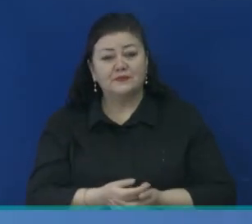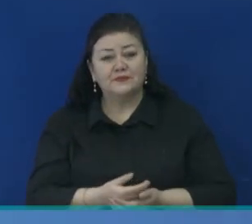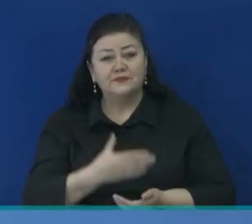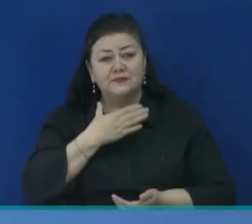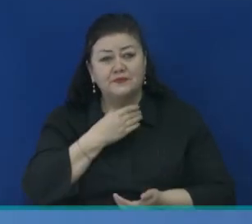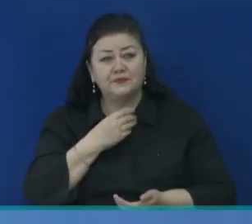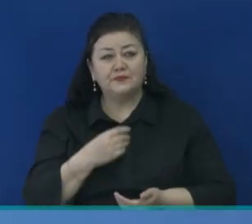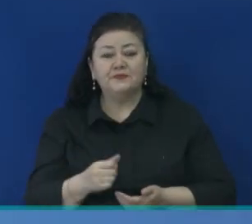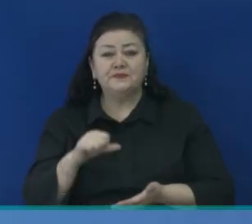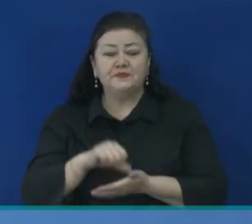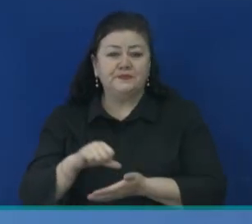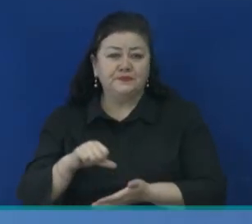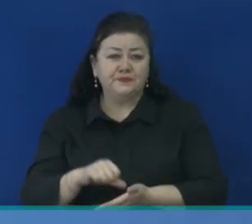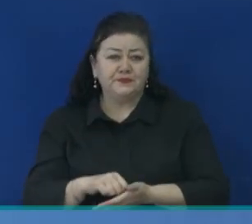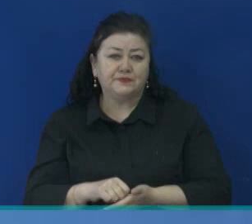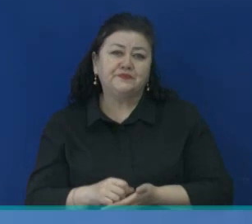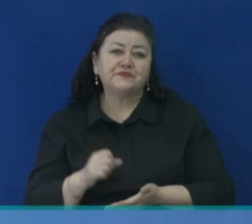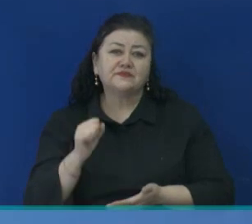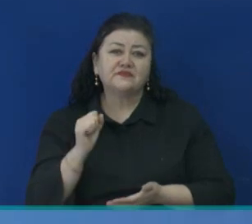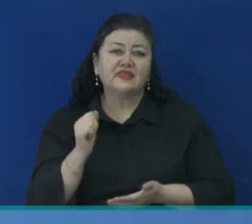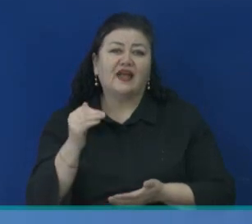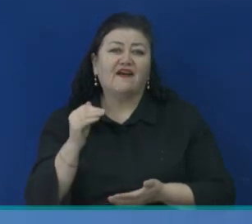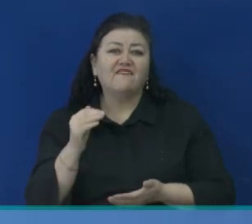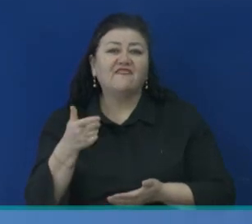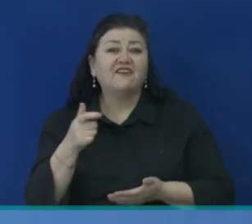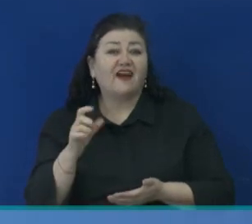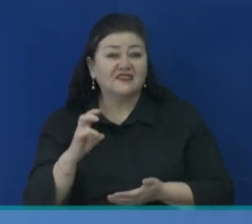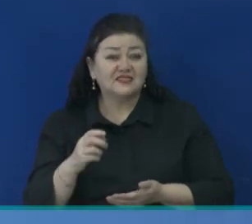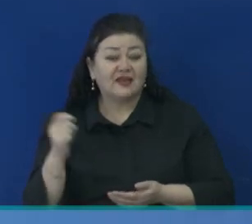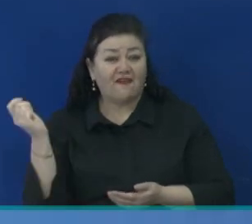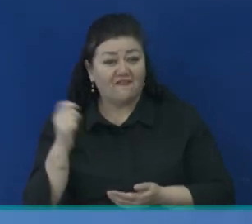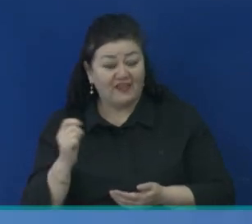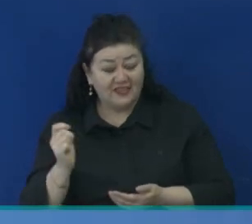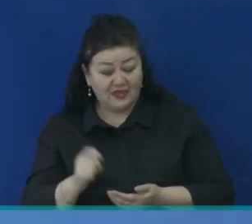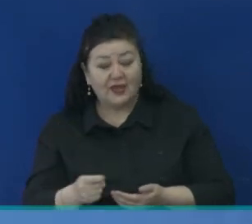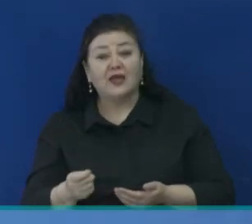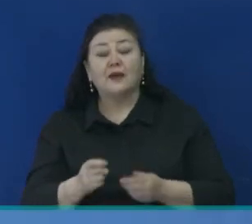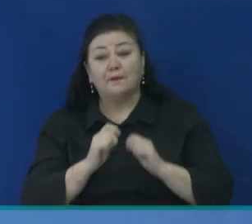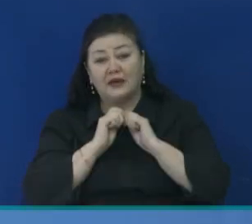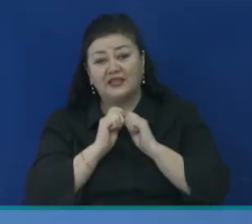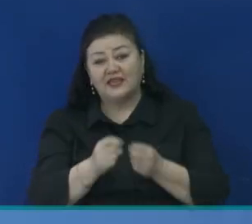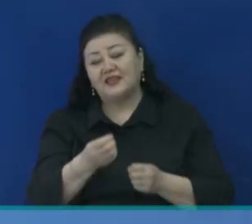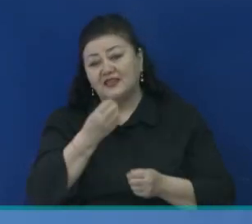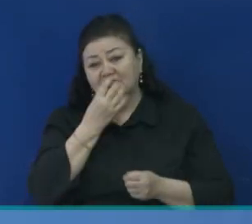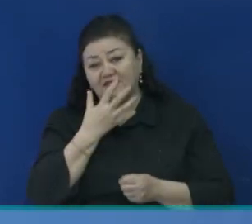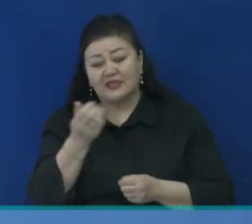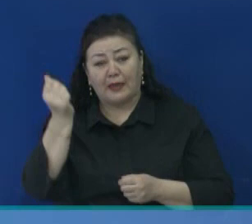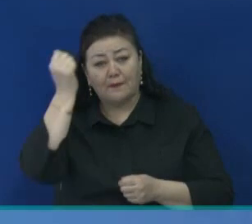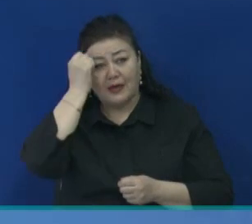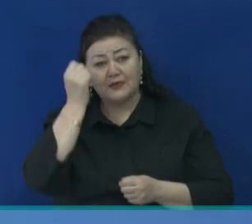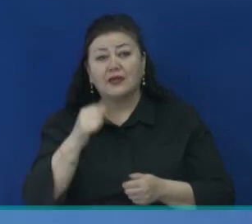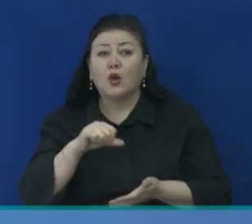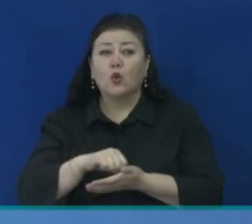Семейде ауған соғысына қатысқан жауынгерлердің ескерткішіне гүл қойылды. Салтанатты жиынға майданда қаза тапқан жауынгерлердің